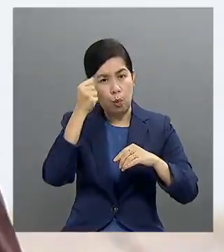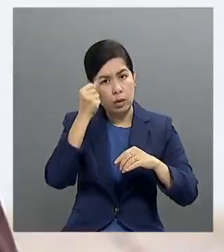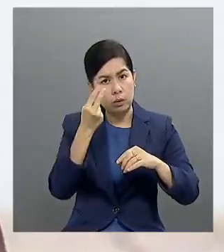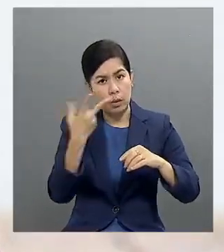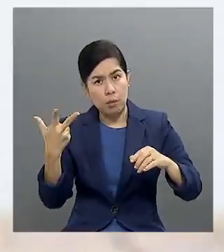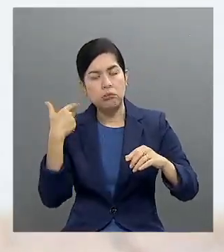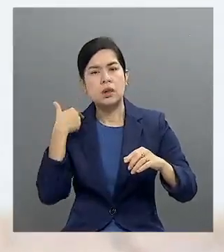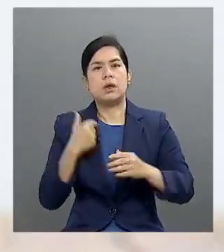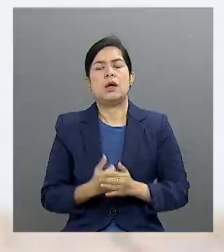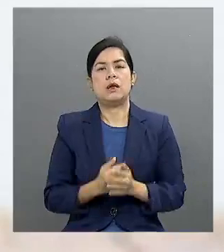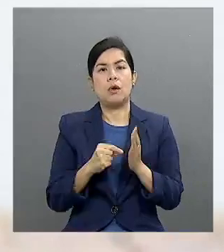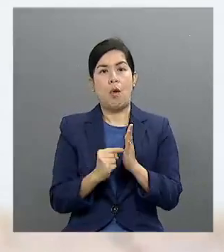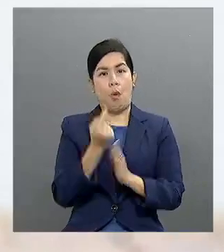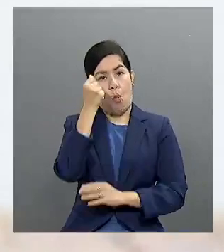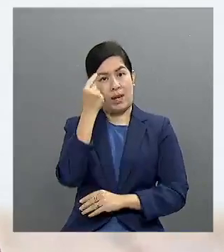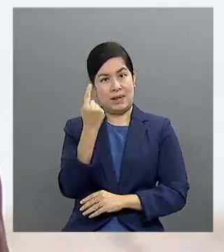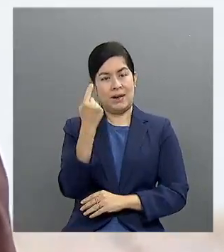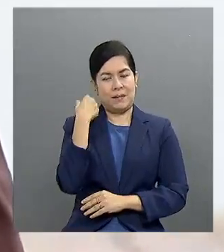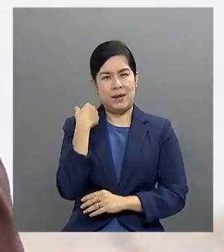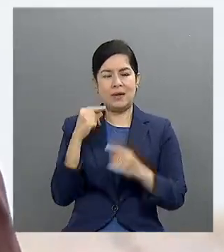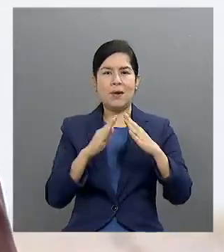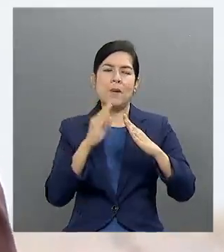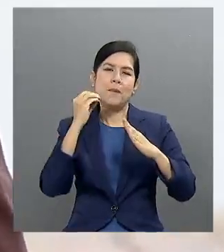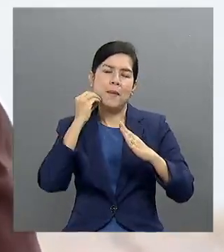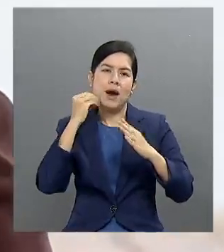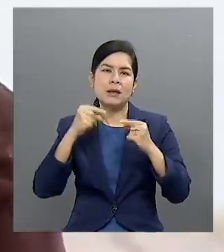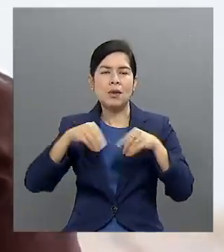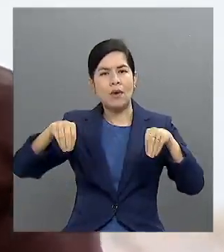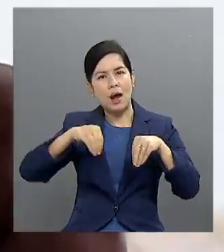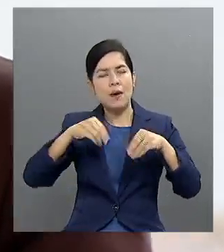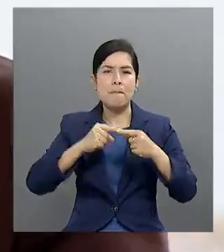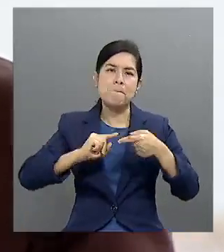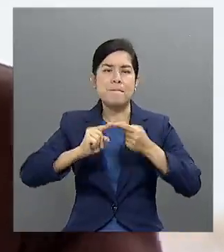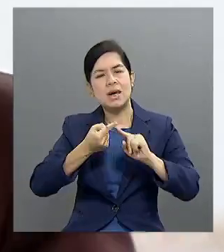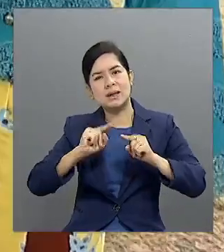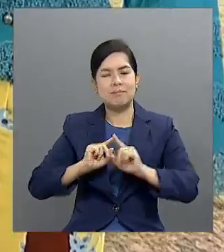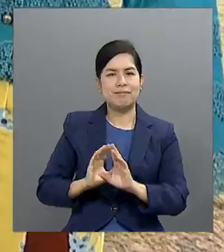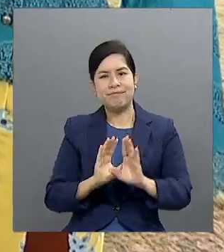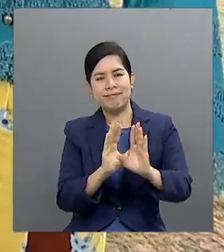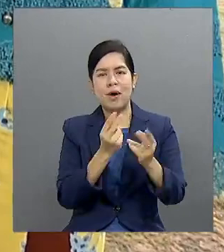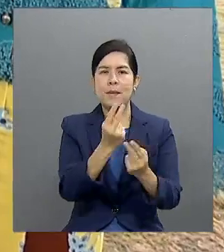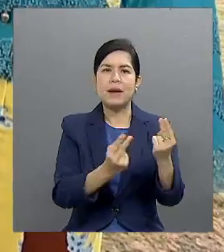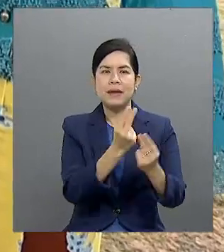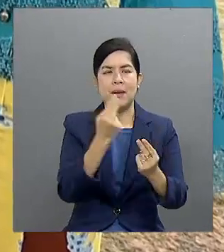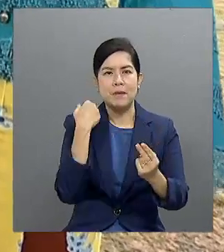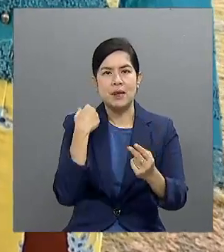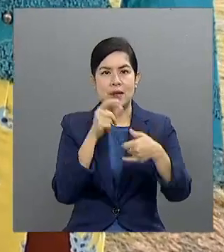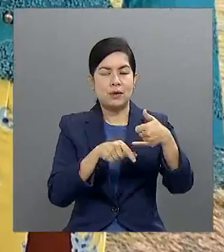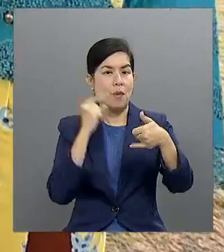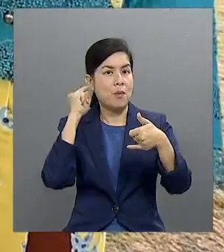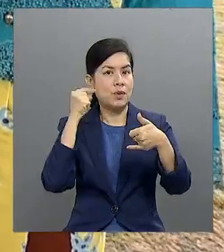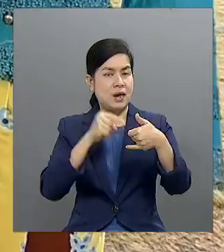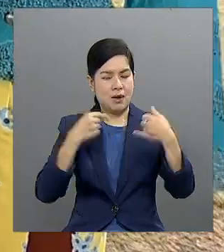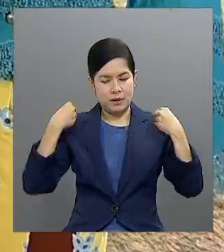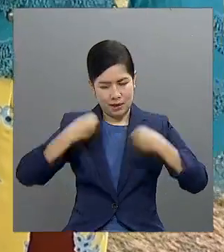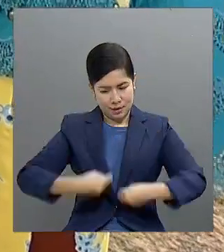ปเยี่ยมแล้วก็จะให้ของขวัญนะครับเจ้าสาวก็จะใส่ชุดปัวตึงเต้นะครับเสื้อปัวตึงเต้เนี่ยนะครับก็คือเป็นการแต่งกายที่ได้รับอิทธิพล